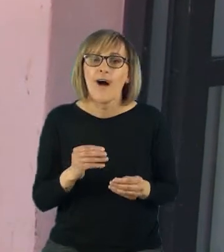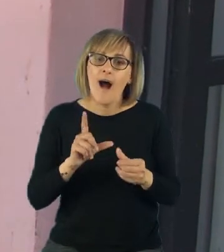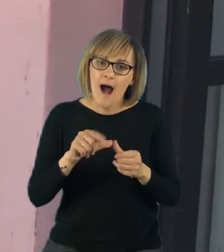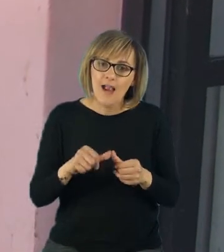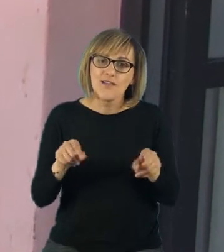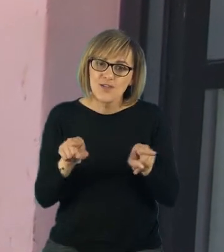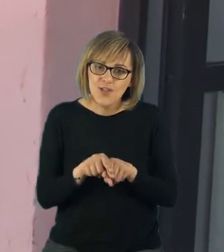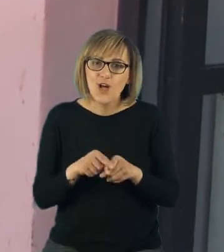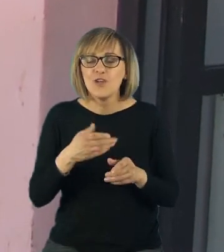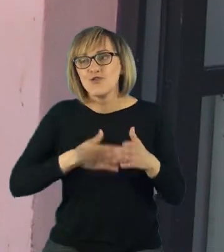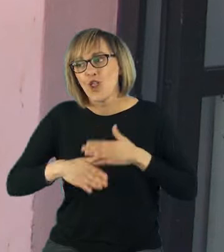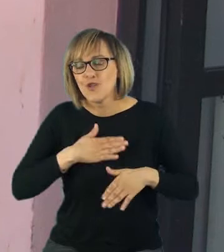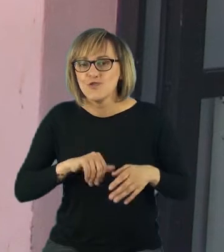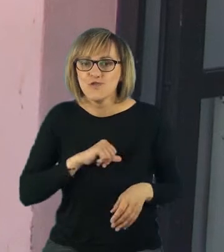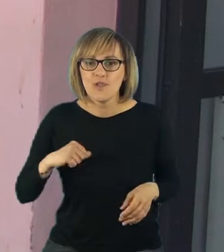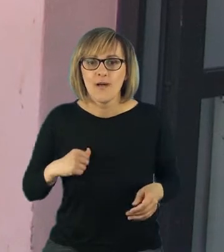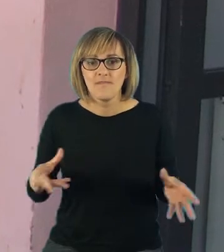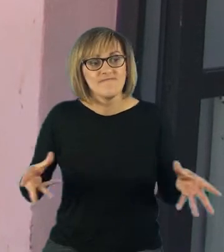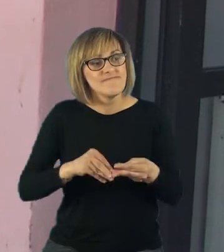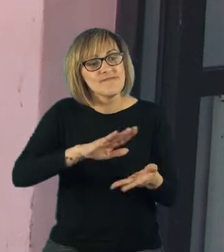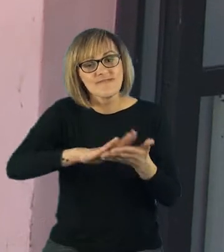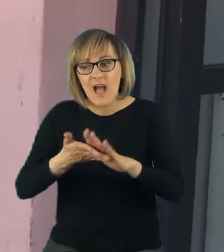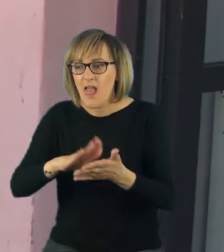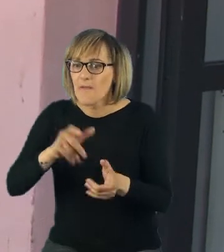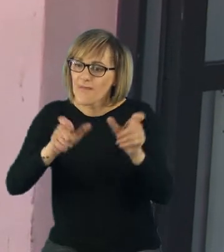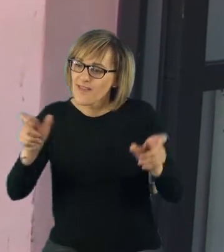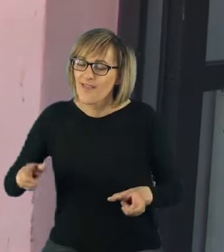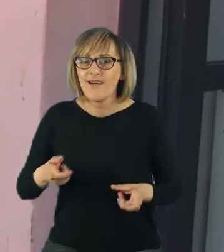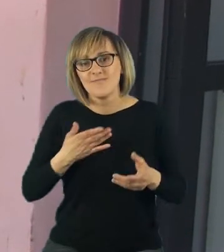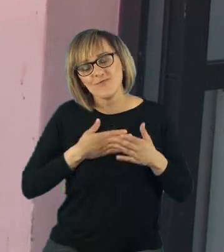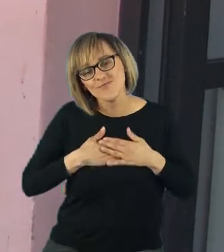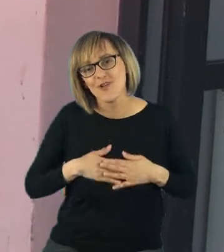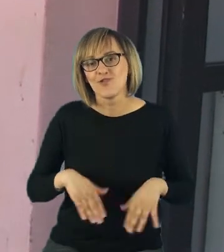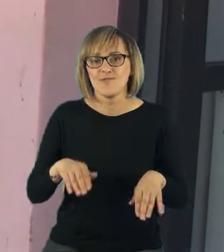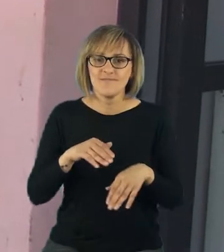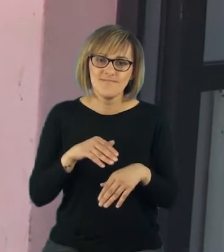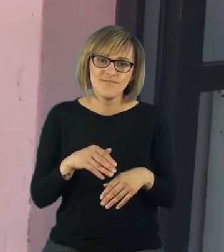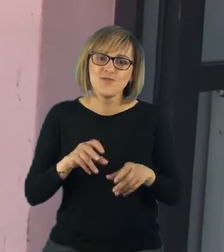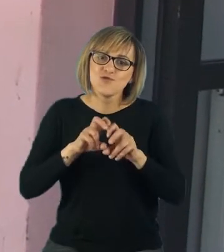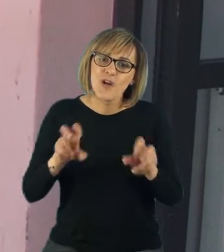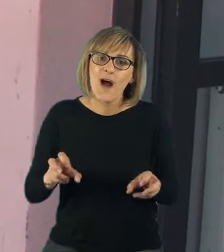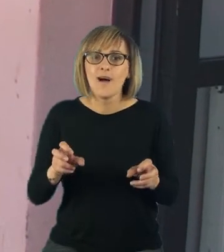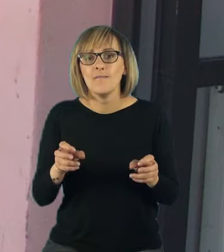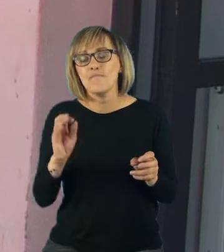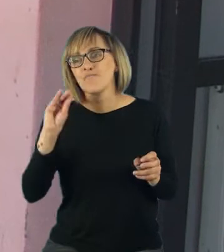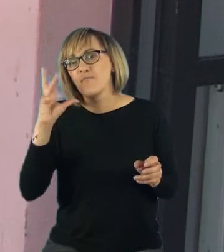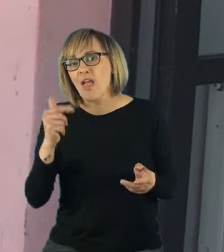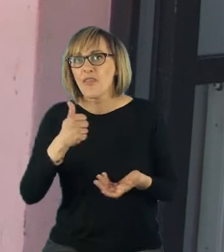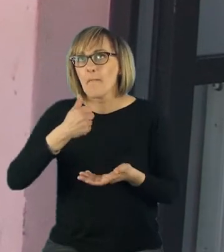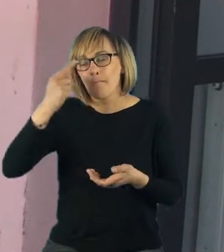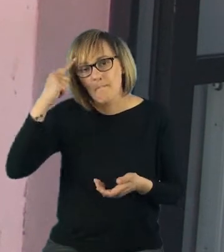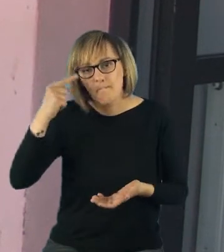posiłki, ale też cieszyć się wzajemnie sobą, żeby to był czas, kiedy będziemy mieli jakieś piękne